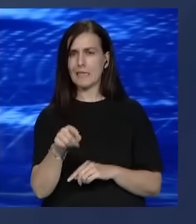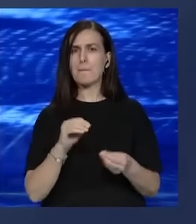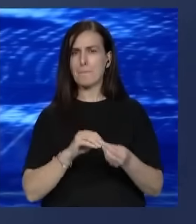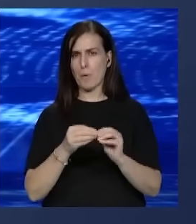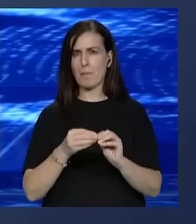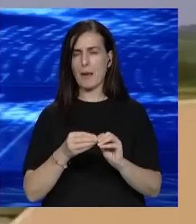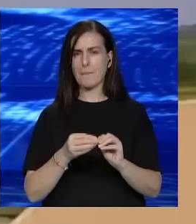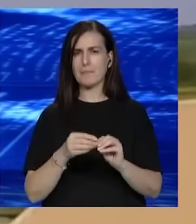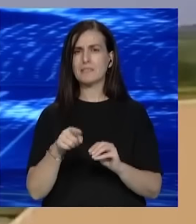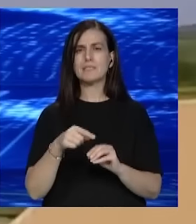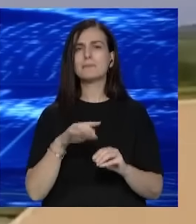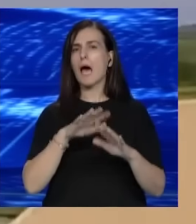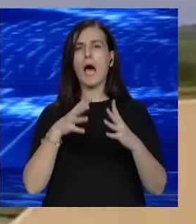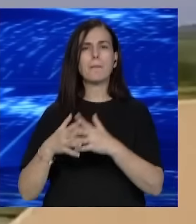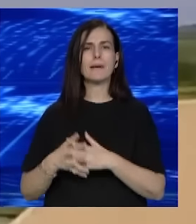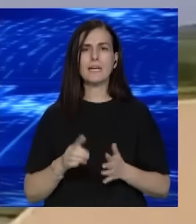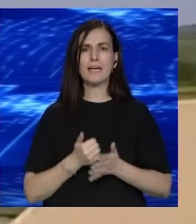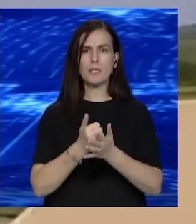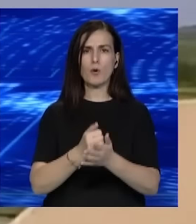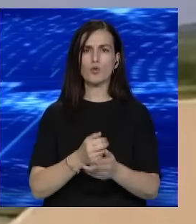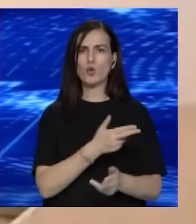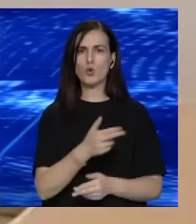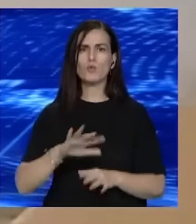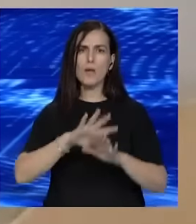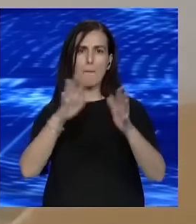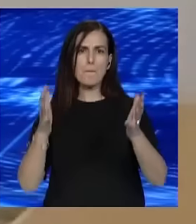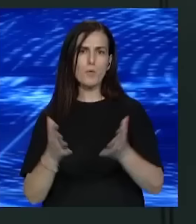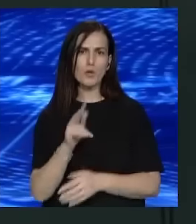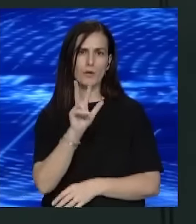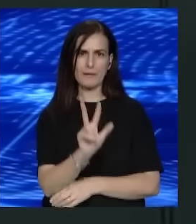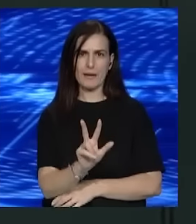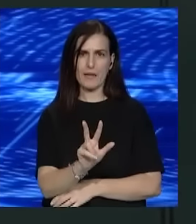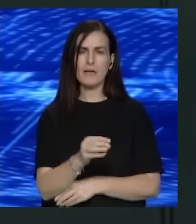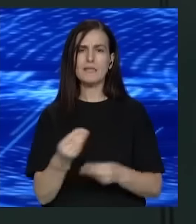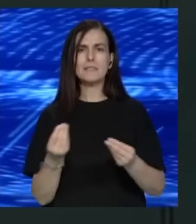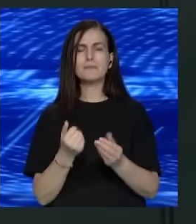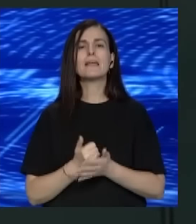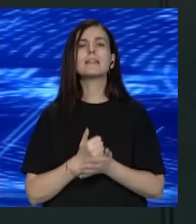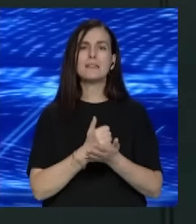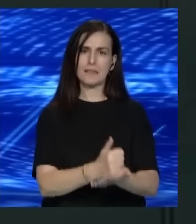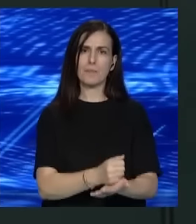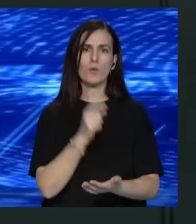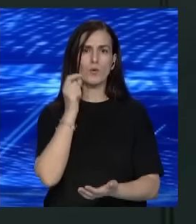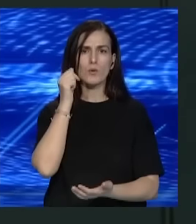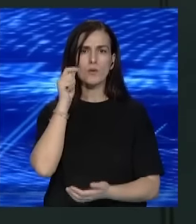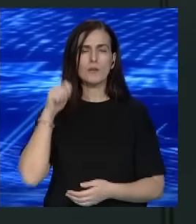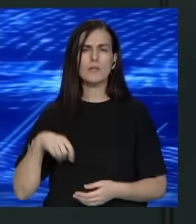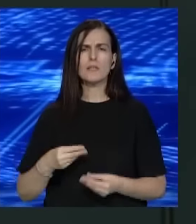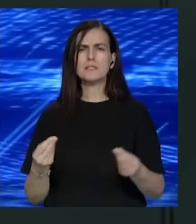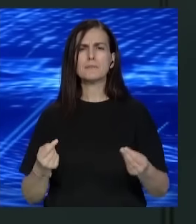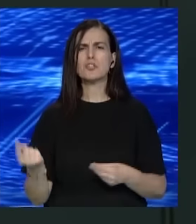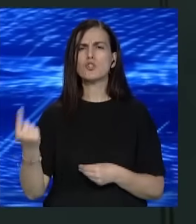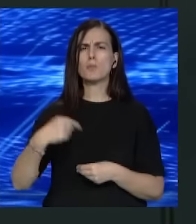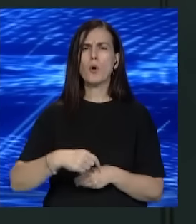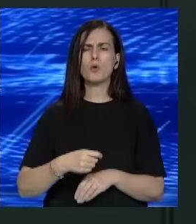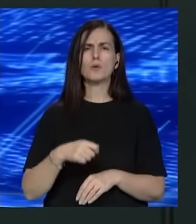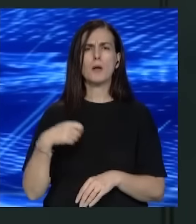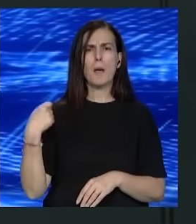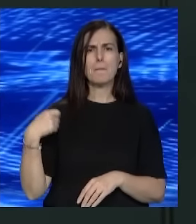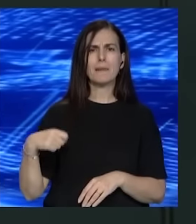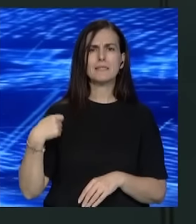së tretë botërore, duke ironizuar qasjen politike të Washingtonit ndaj Ukrainës. Every time Zelensky comes, sa herë që vjen Zelensky